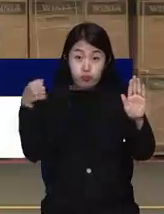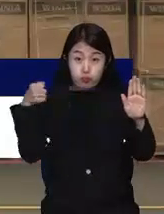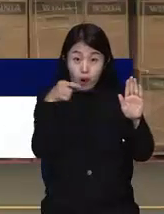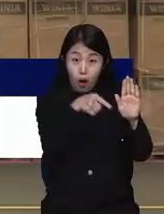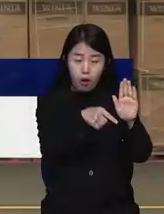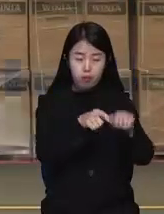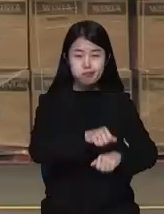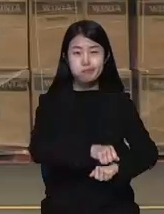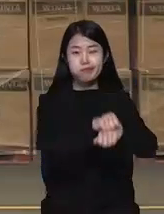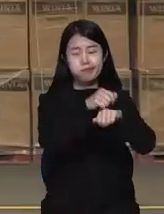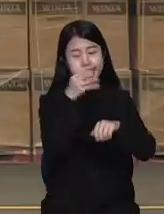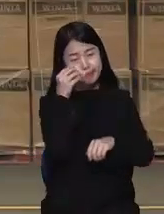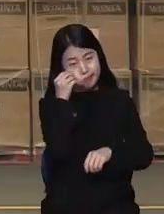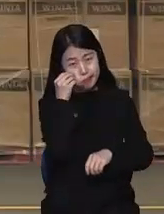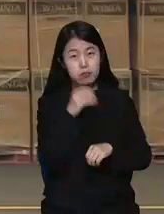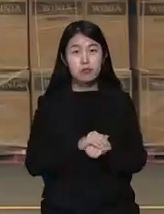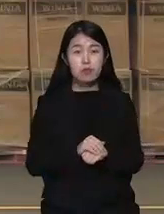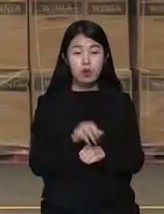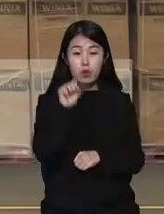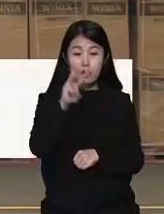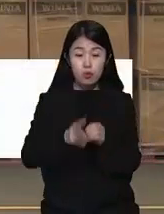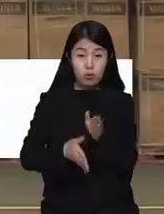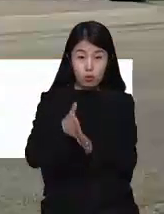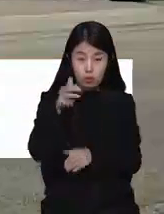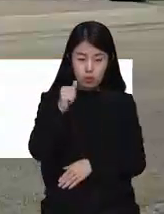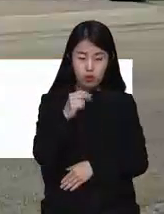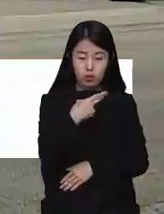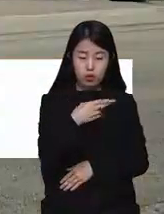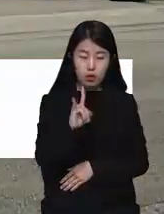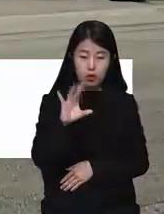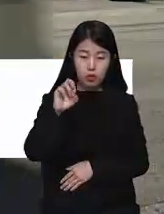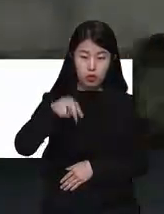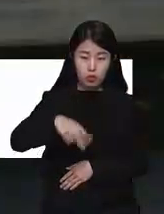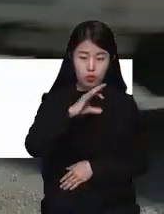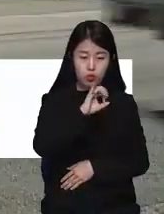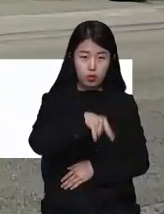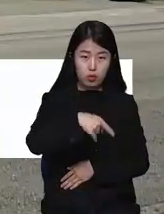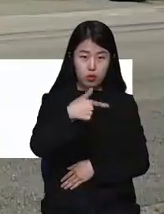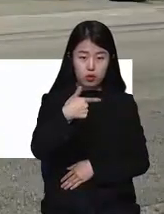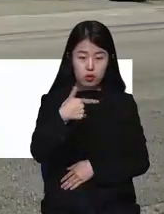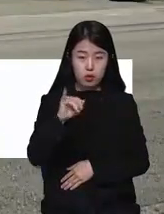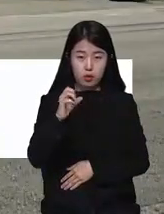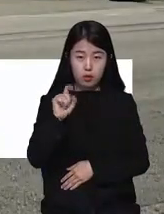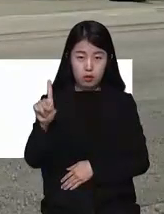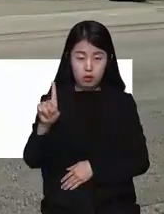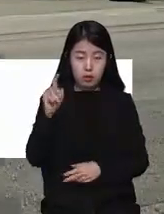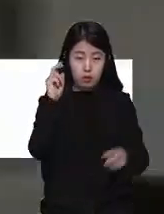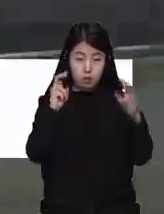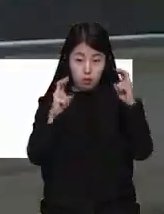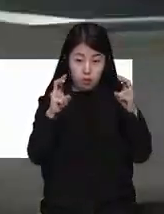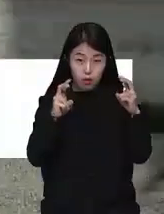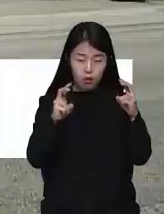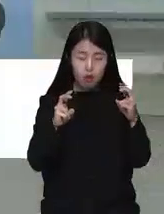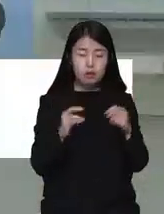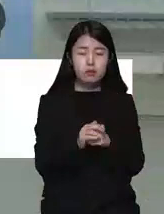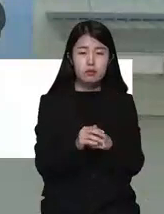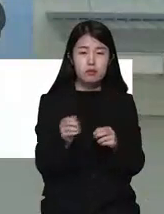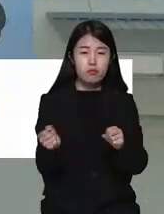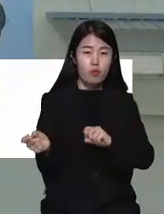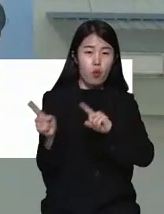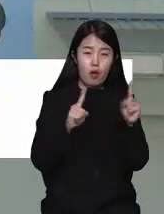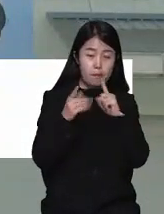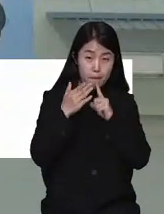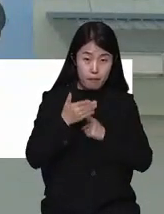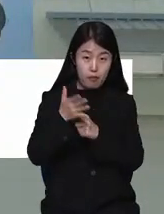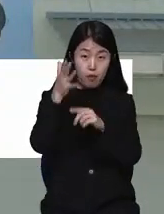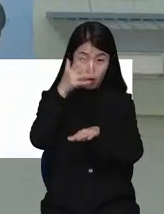있습니다. 광주에 본사를 둔 대유 위니아 그룹 계열사들이 잇따라 법정 관리를 신청하면서 냉장고 등